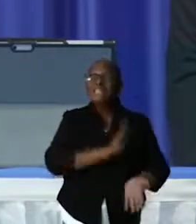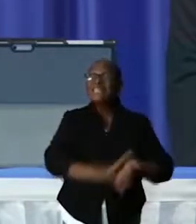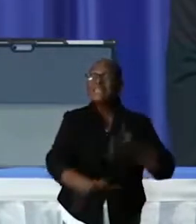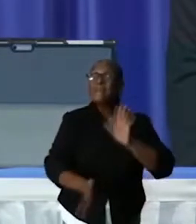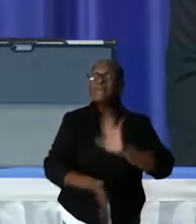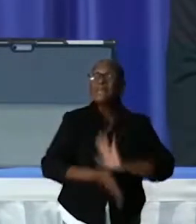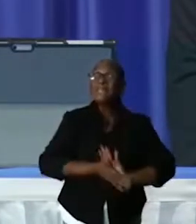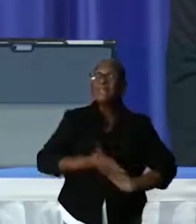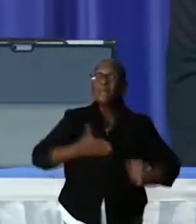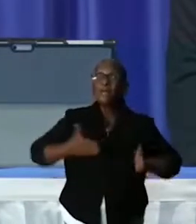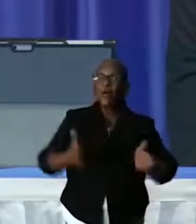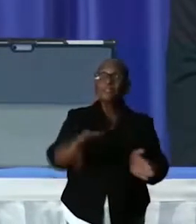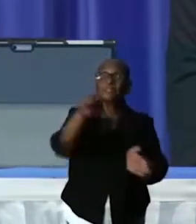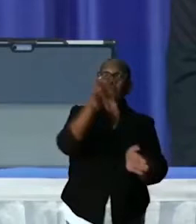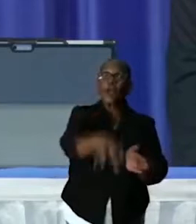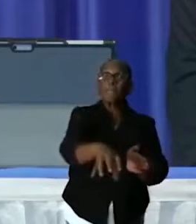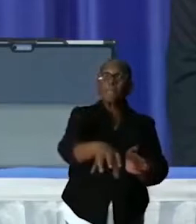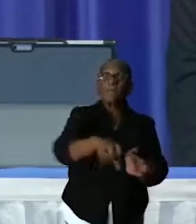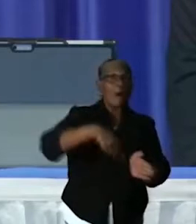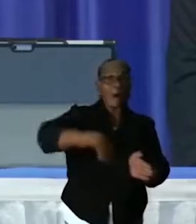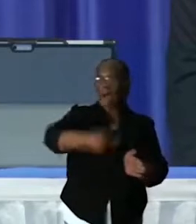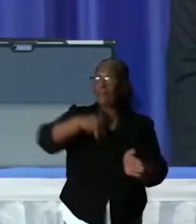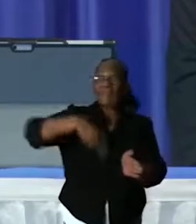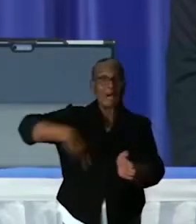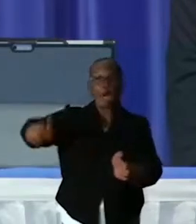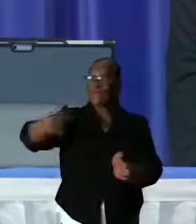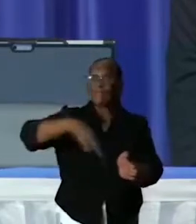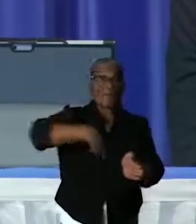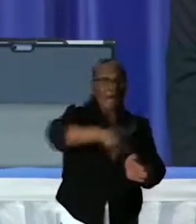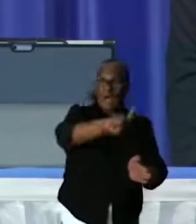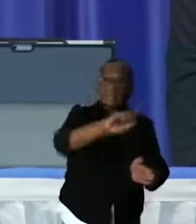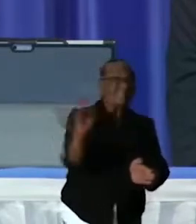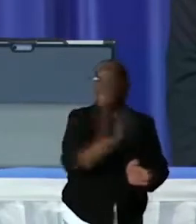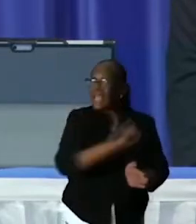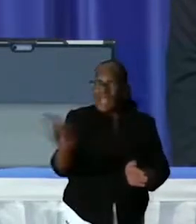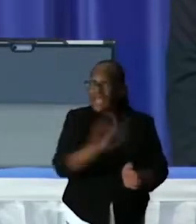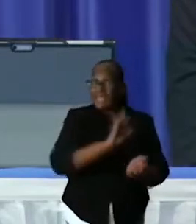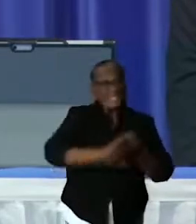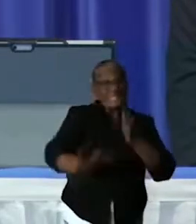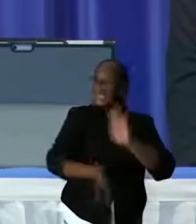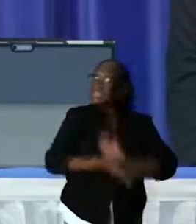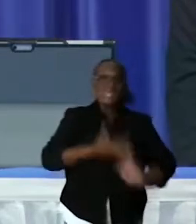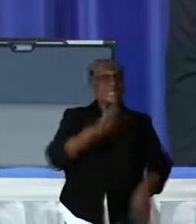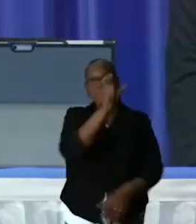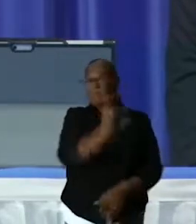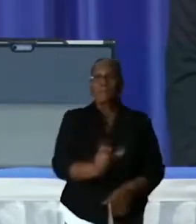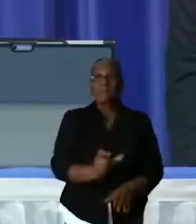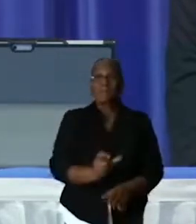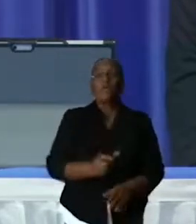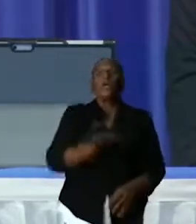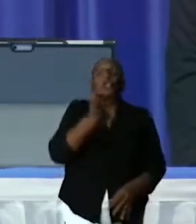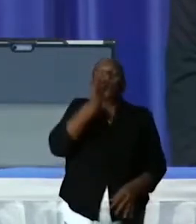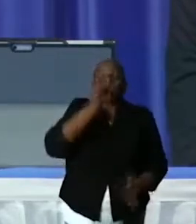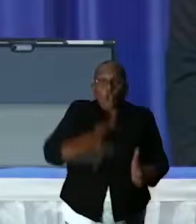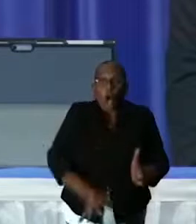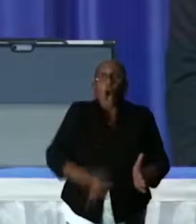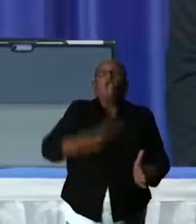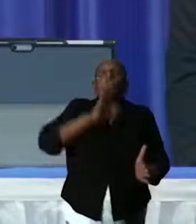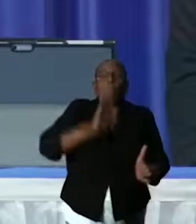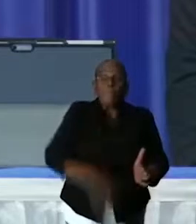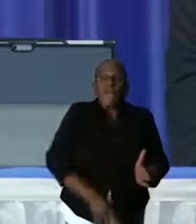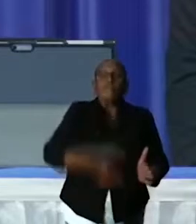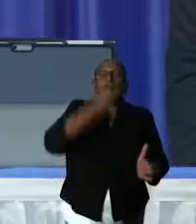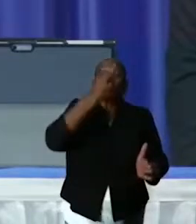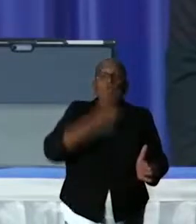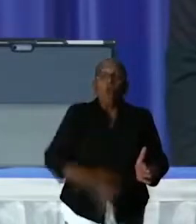weg begeven. Imtana oso. Je moet thuis blijven. We